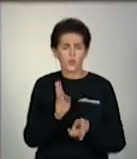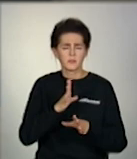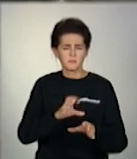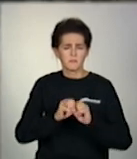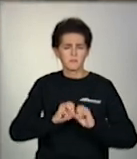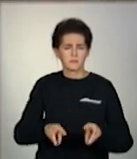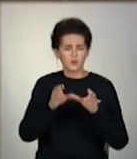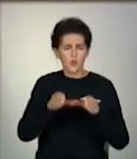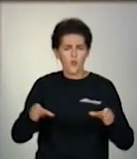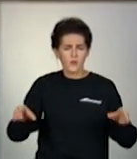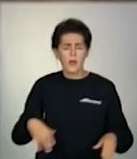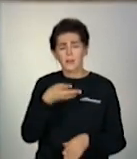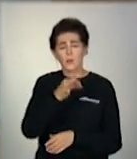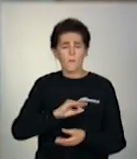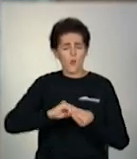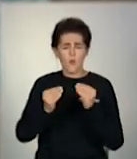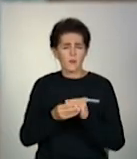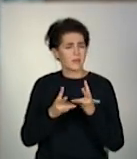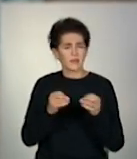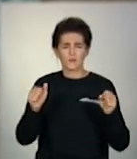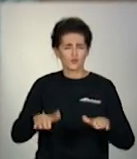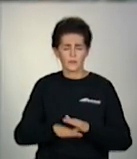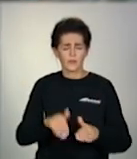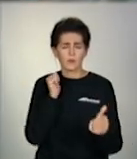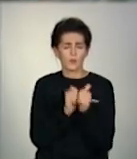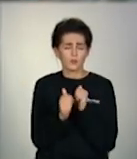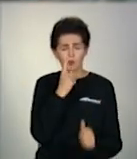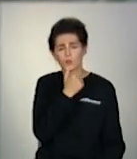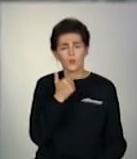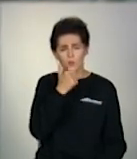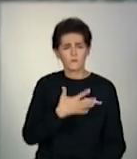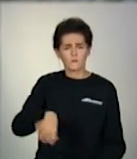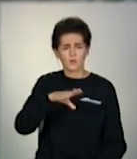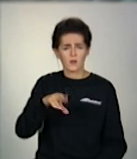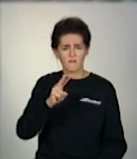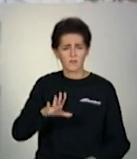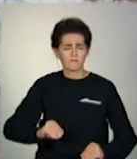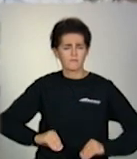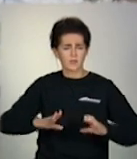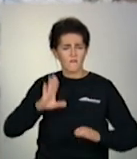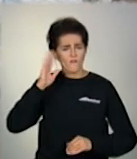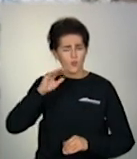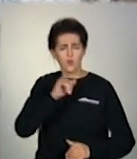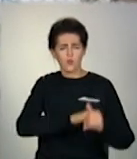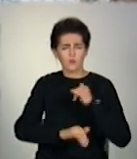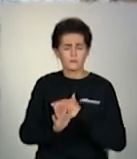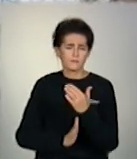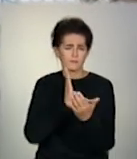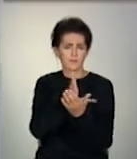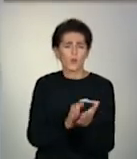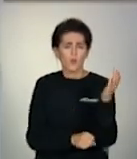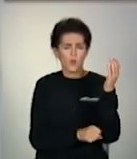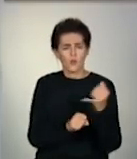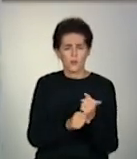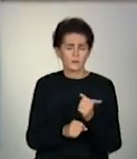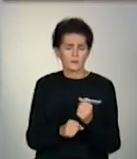радіатор. Та проблема не вирішується. Щороку щойно котельні запускають, квартири затоплює. Мешканці йдуть за роз'ясненням до комунальників. От